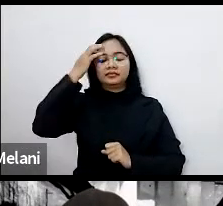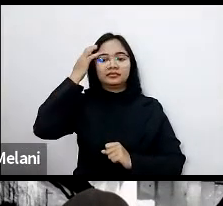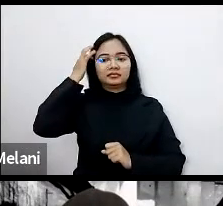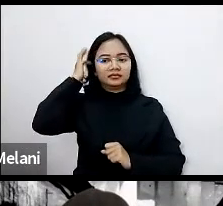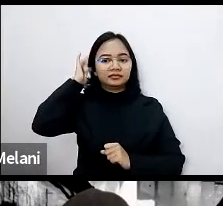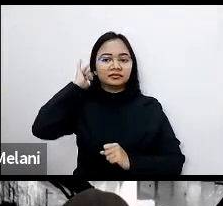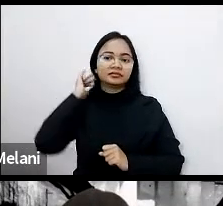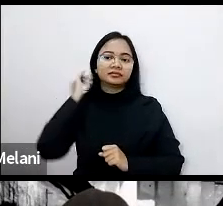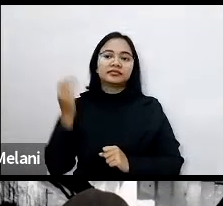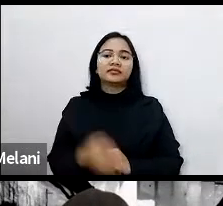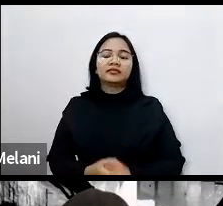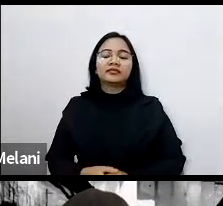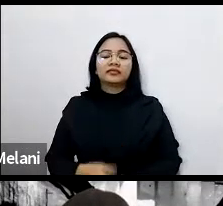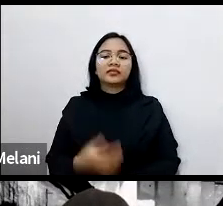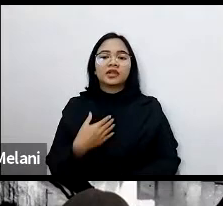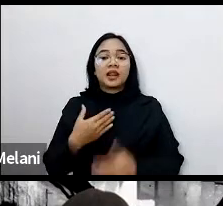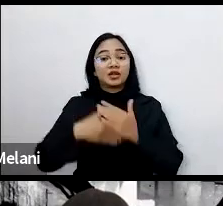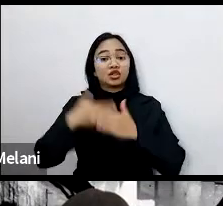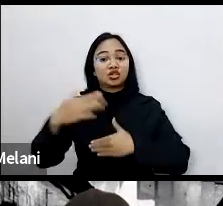Intan.